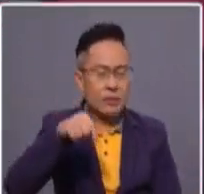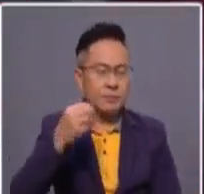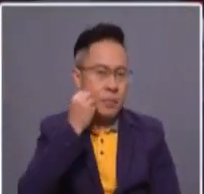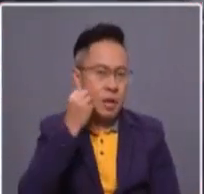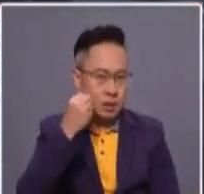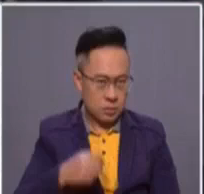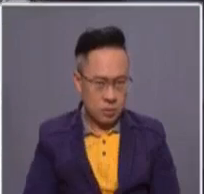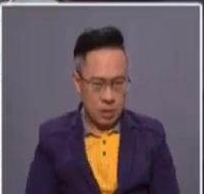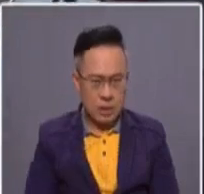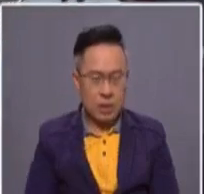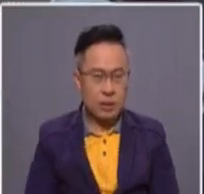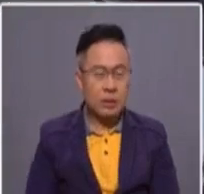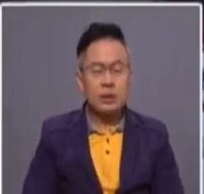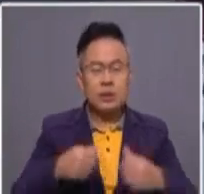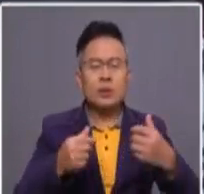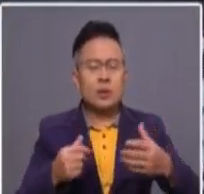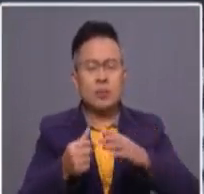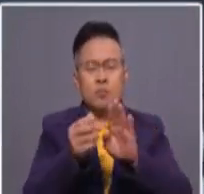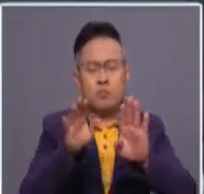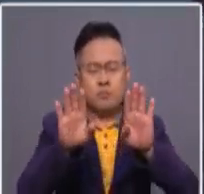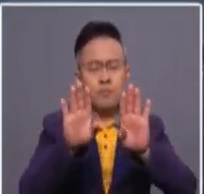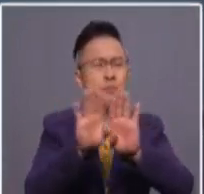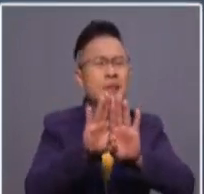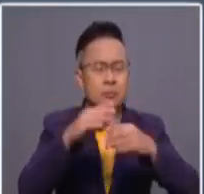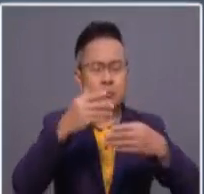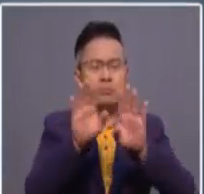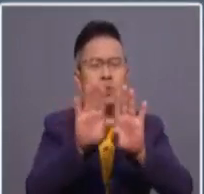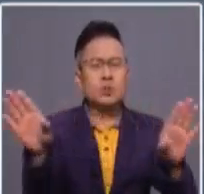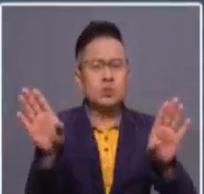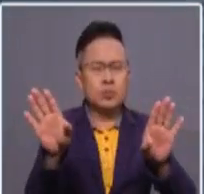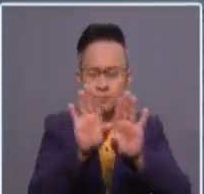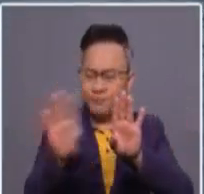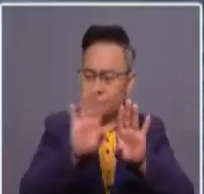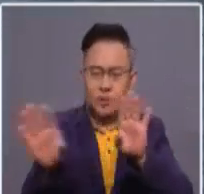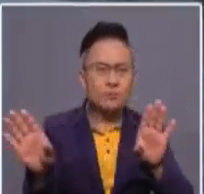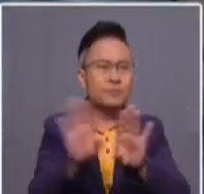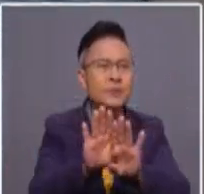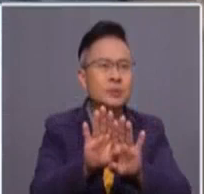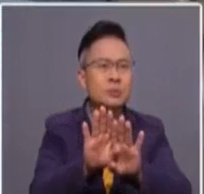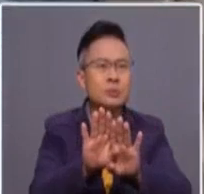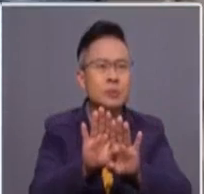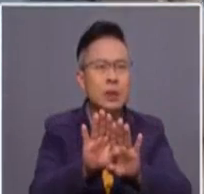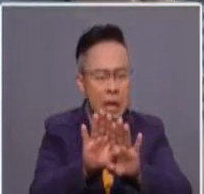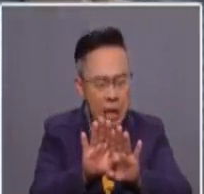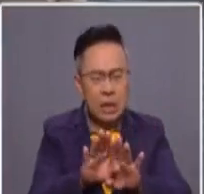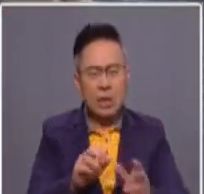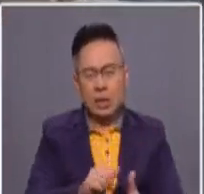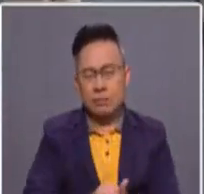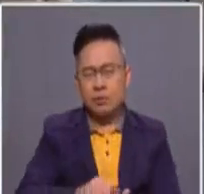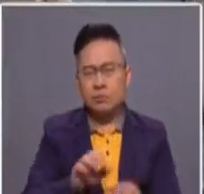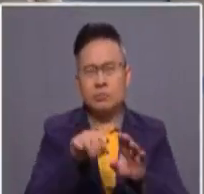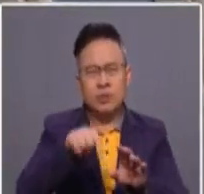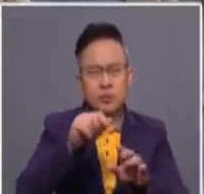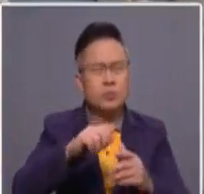านี้ตำรวจได้เข้าไปชาร์จตัวนายเอกชัยออกจากจุดนี้เนื่องจากเมื่อตอนประมาณเกือบตีสี่เขาได้ยิงปืนหลายสิบนัดออก